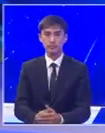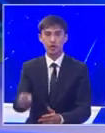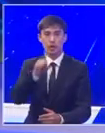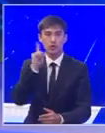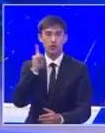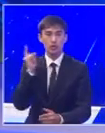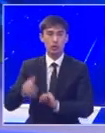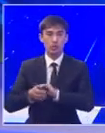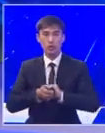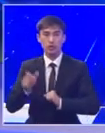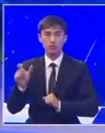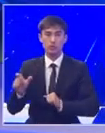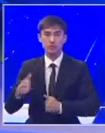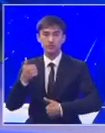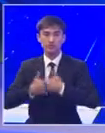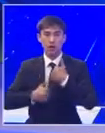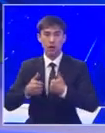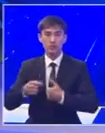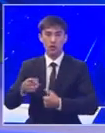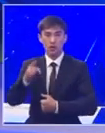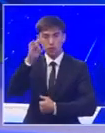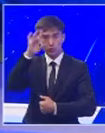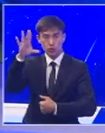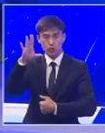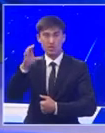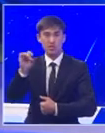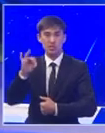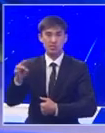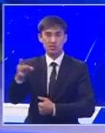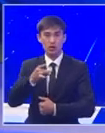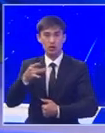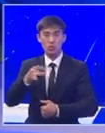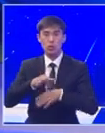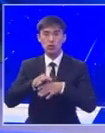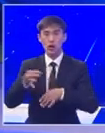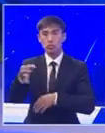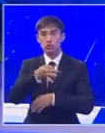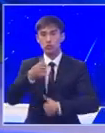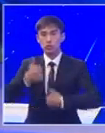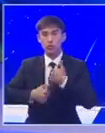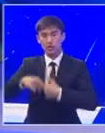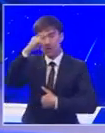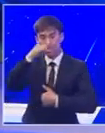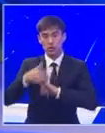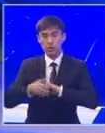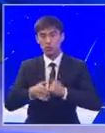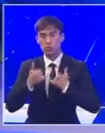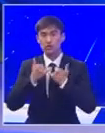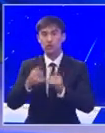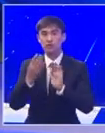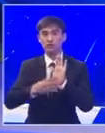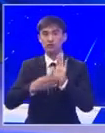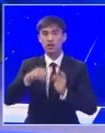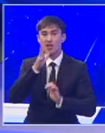Юные полваны боролись за титул абсолютного чемпиона. В Ембеши-Казахском районе прошел областной турнир по казах-курюсе, посвященный